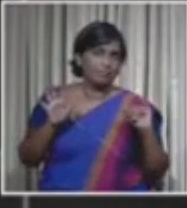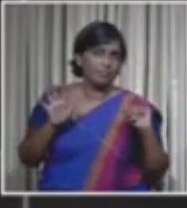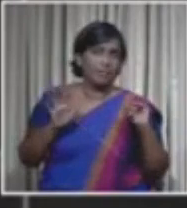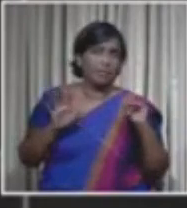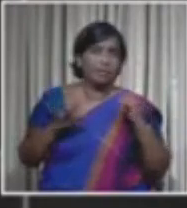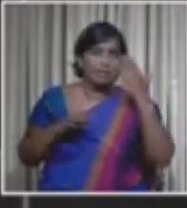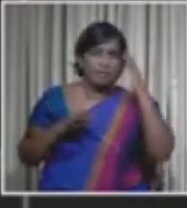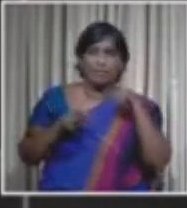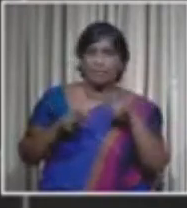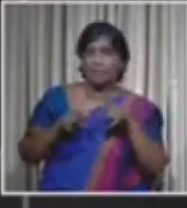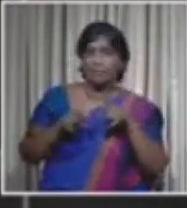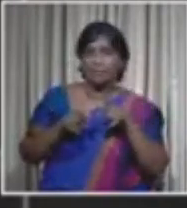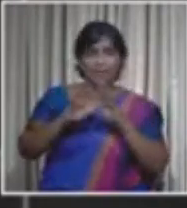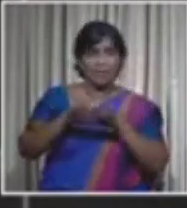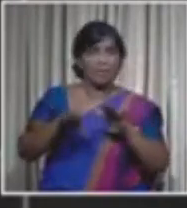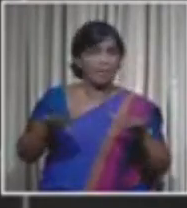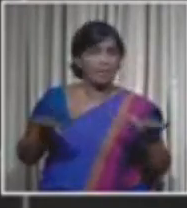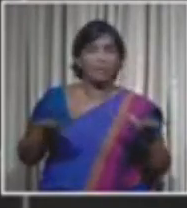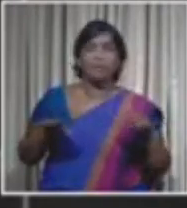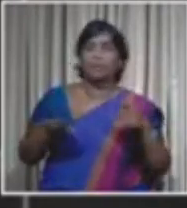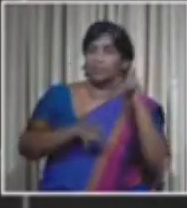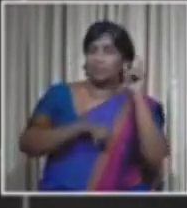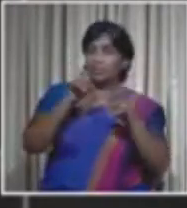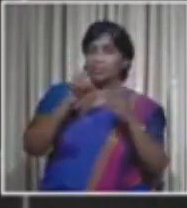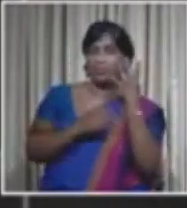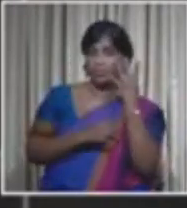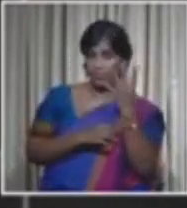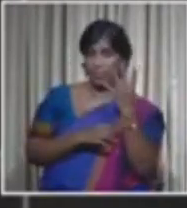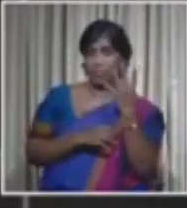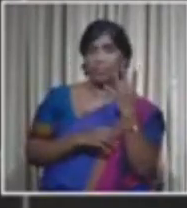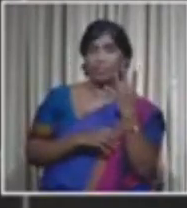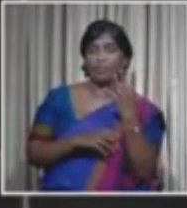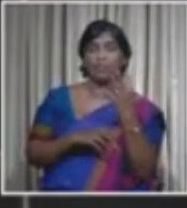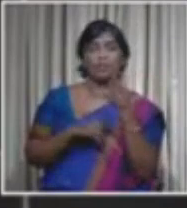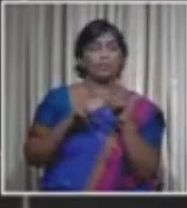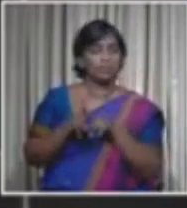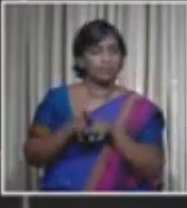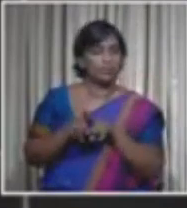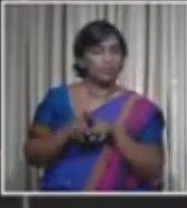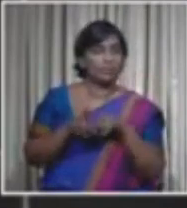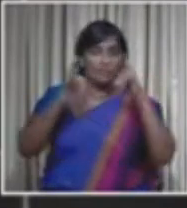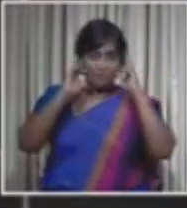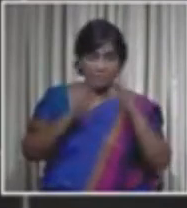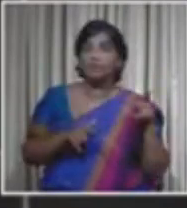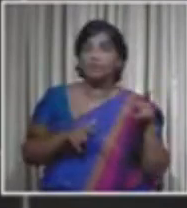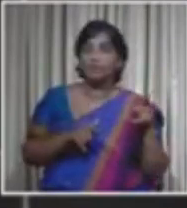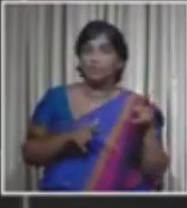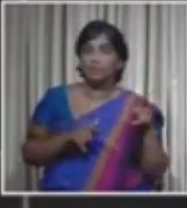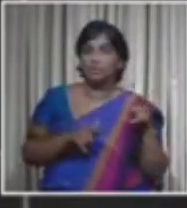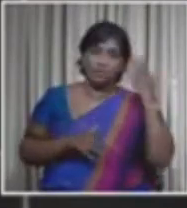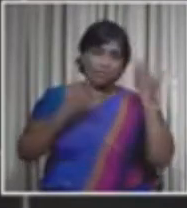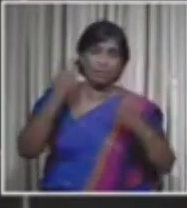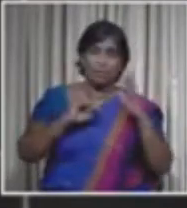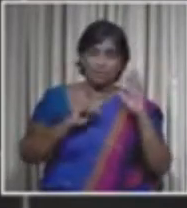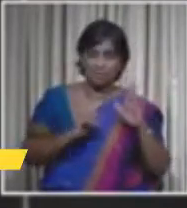4 மாணவர்களும் 3 பேர் மற்றவர்களும் வயது வந்தவர்களும் மரணித்திருக்கிறார்கள். அமைச்சர் ஜான்ஸ்டன் ஃபெர்னாண்டோ அவர்கள் இங்கே